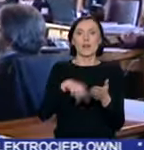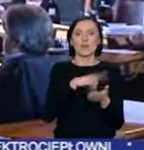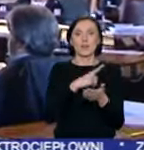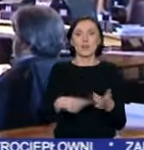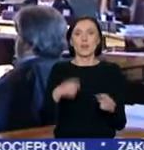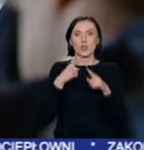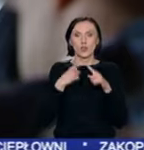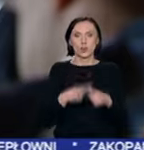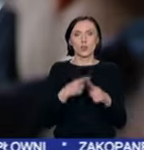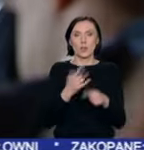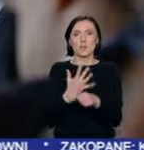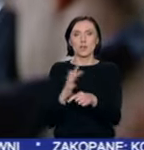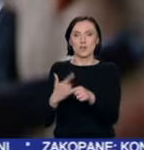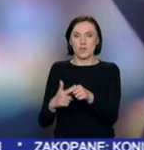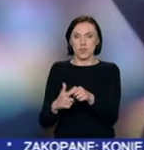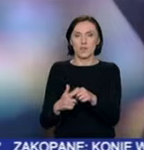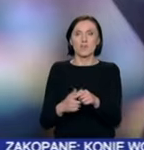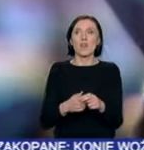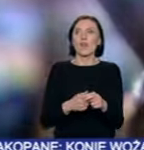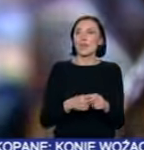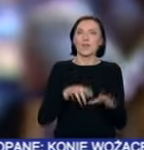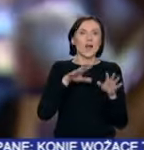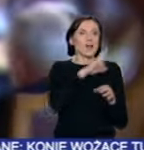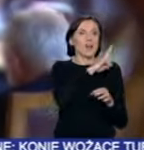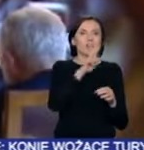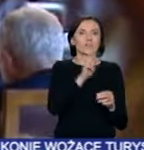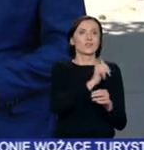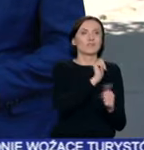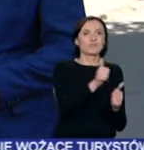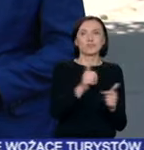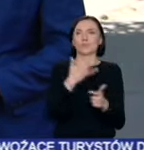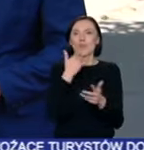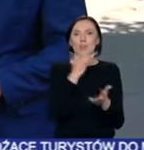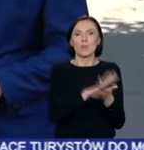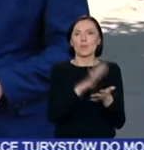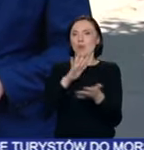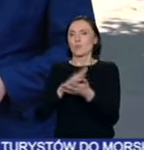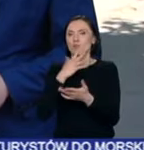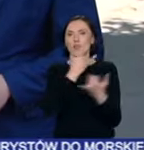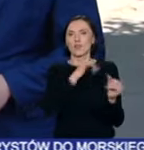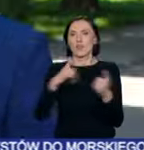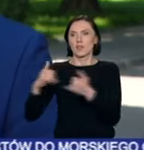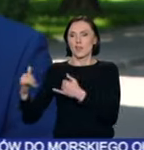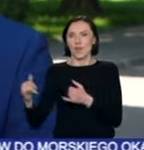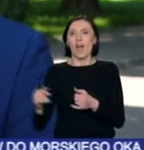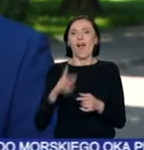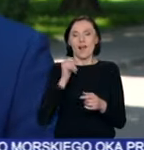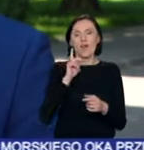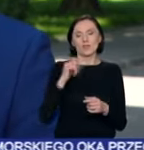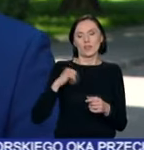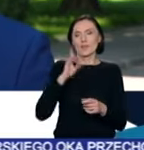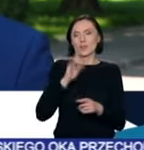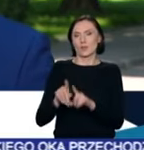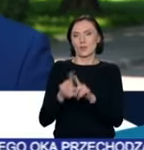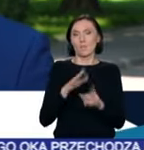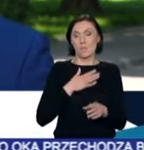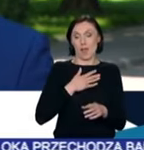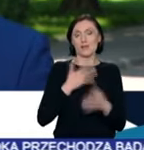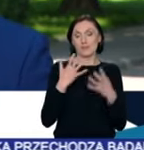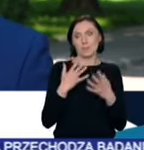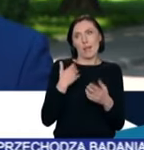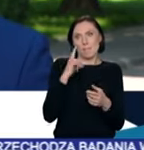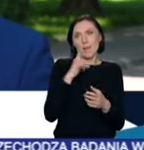Kraków 50-20, ilu ekspertów, tyle opinii, choć oczekiwania te same. Mam nadzieję, że prezydent jak najszybciej